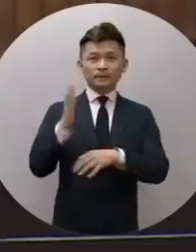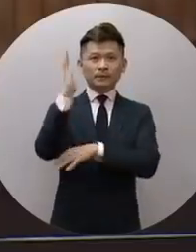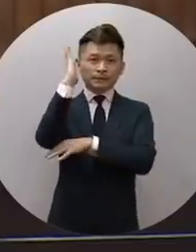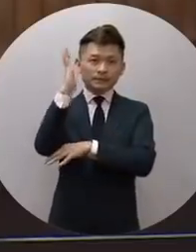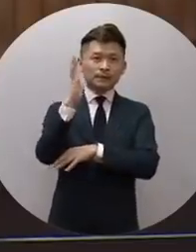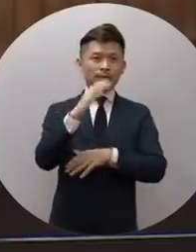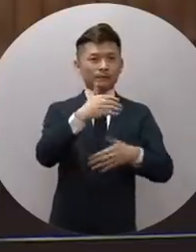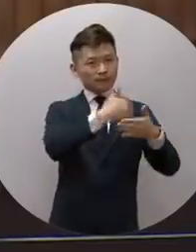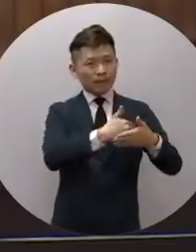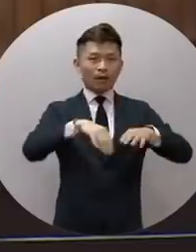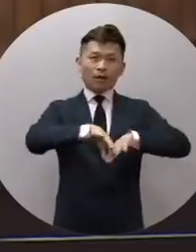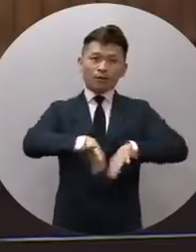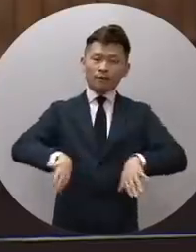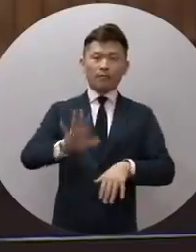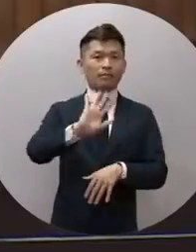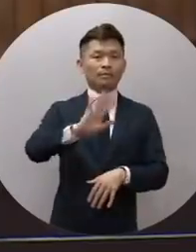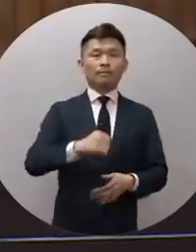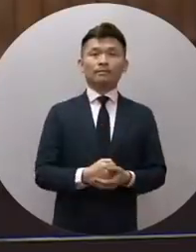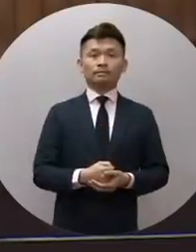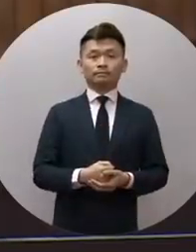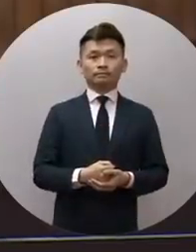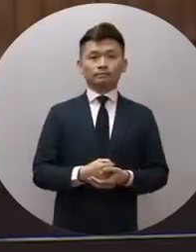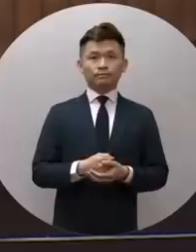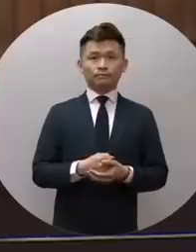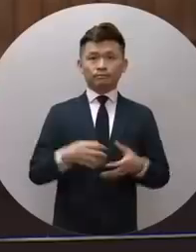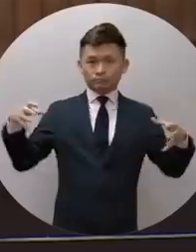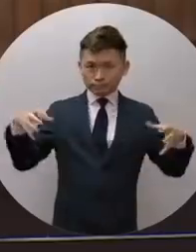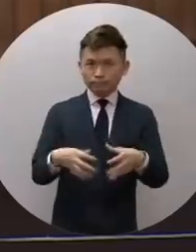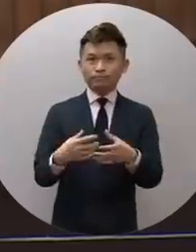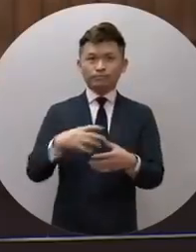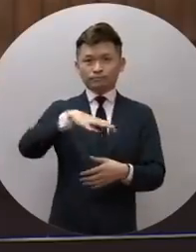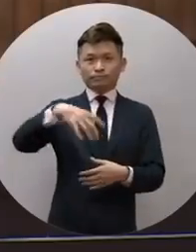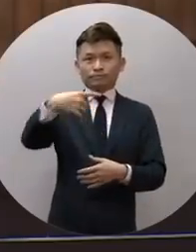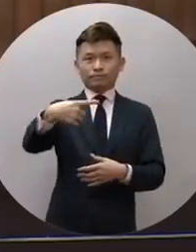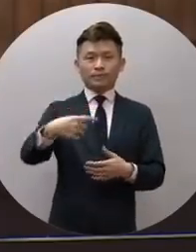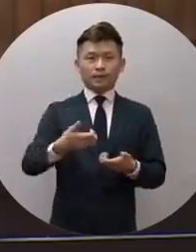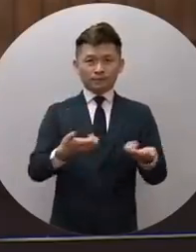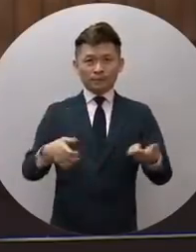群，既是命运共同体，就不应再分彼此。